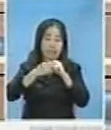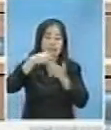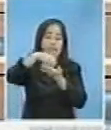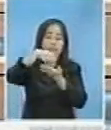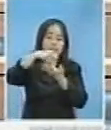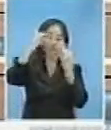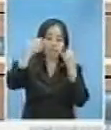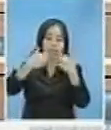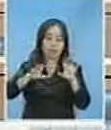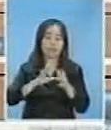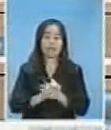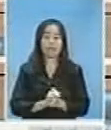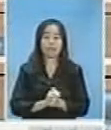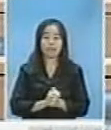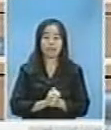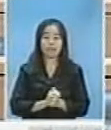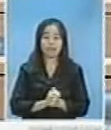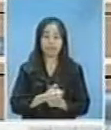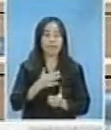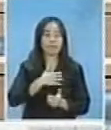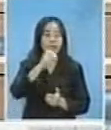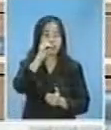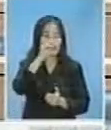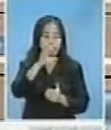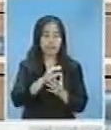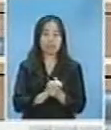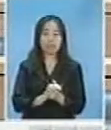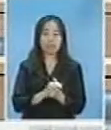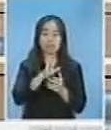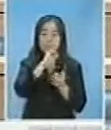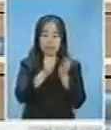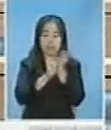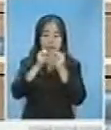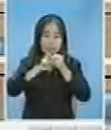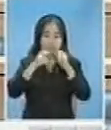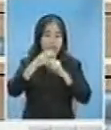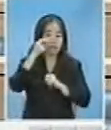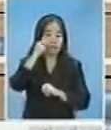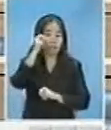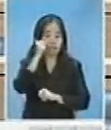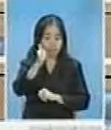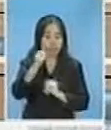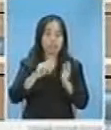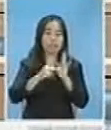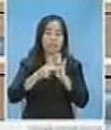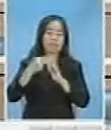ครับผมบอกว่าถ้าเราแก้ปัญหาเรื่องน้ำได้จะเป็นประโยชน์มหาศาล